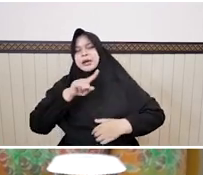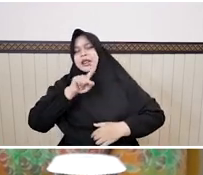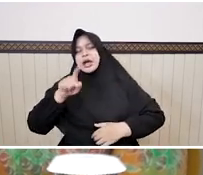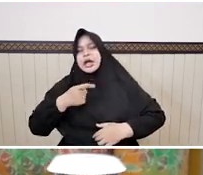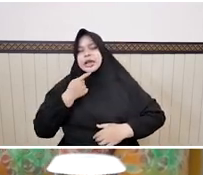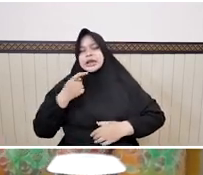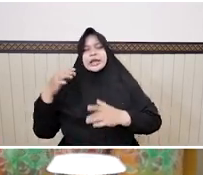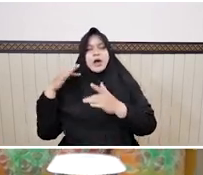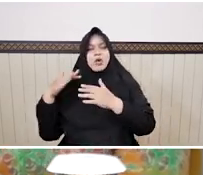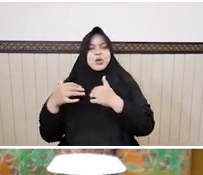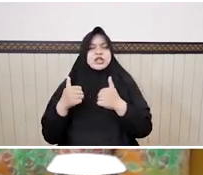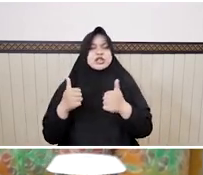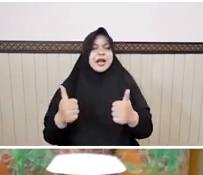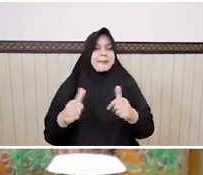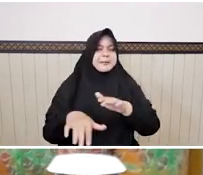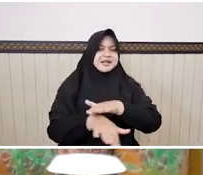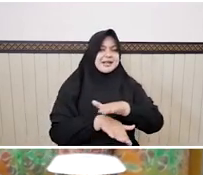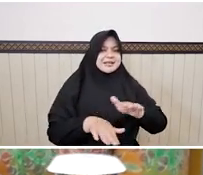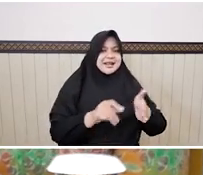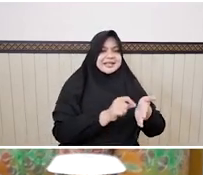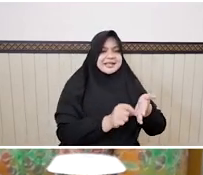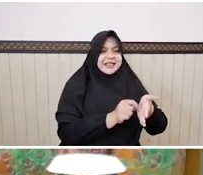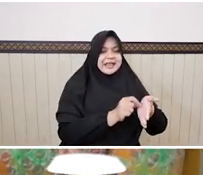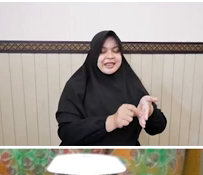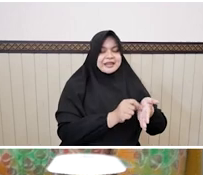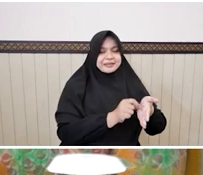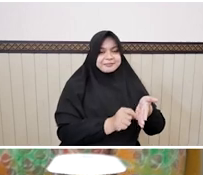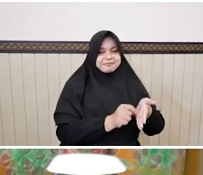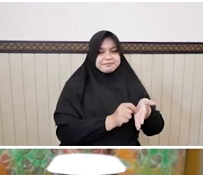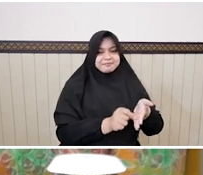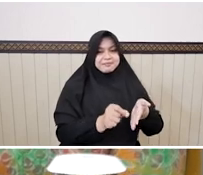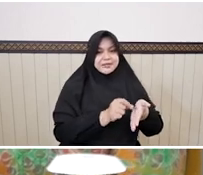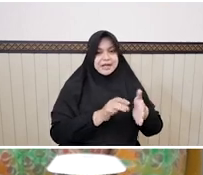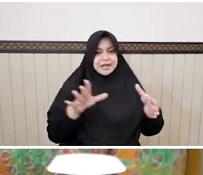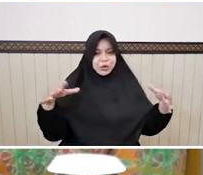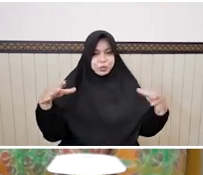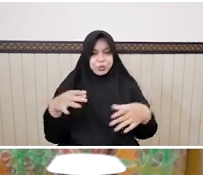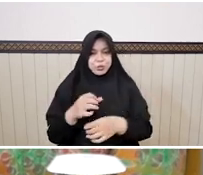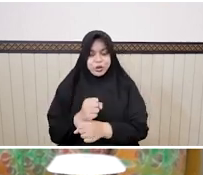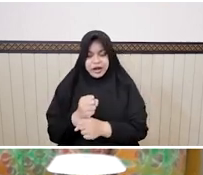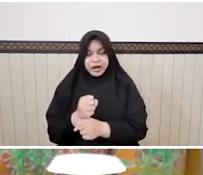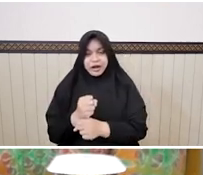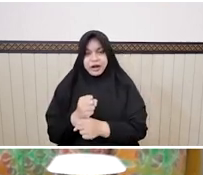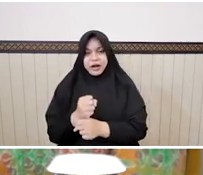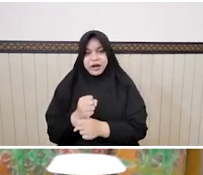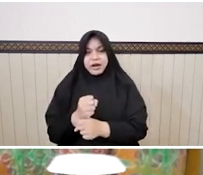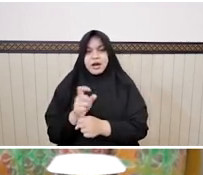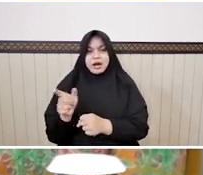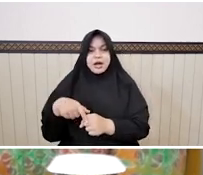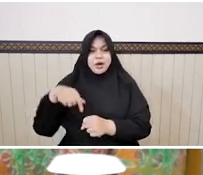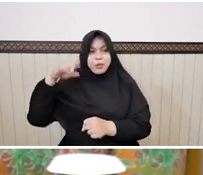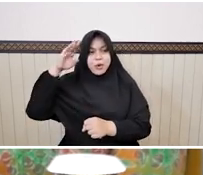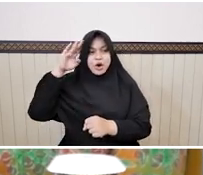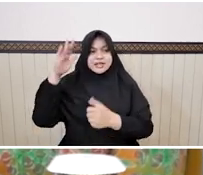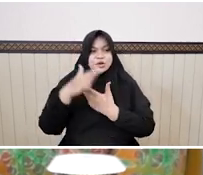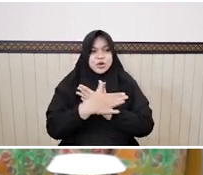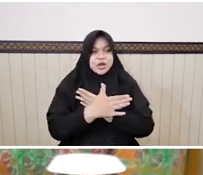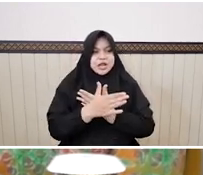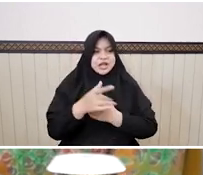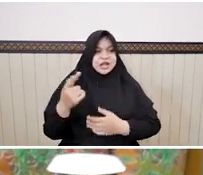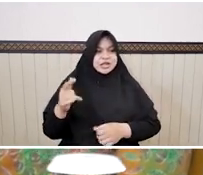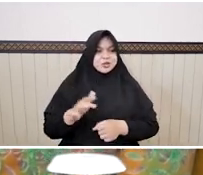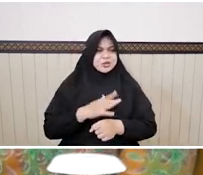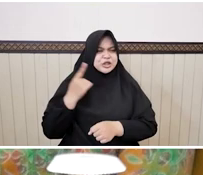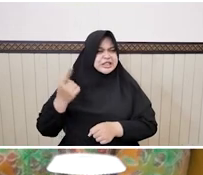yang layak mulattieri berdasarkan catatan yang dihimpun dari berbagai sumber Polres Gunungkidul cukup